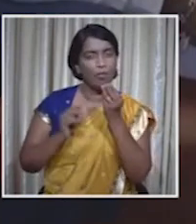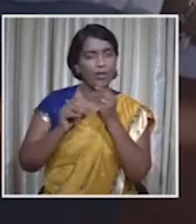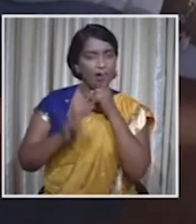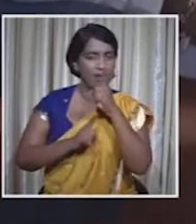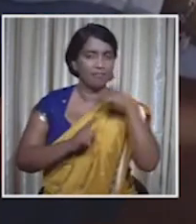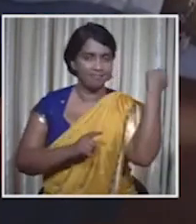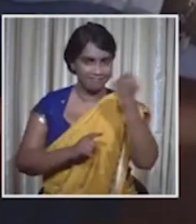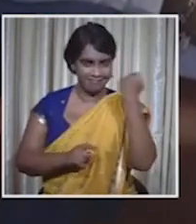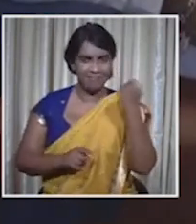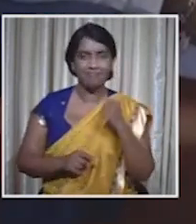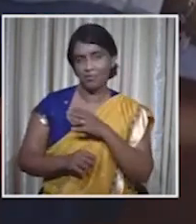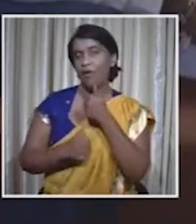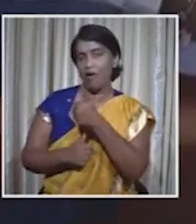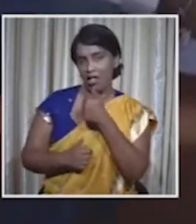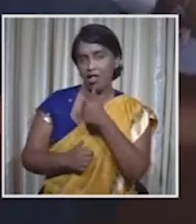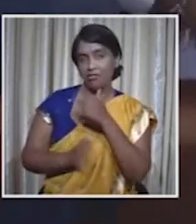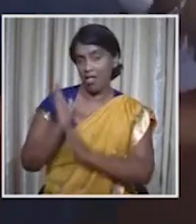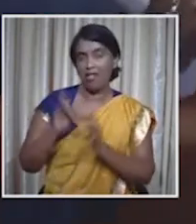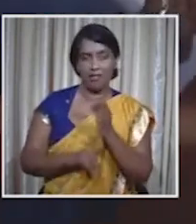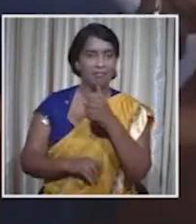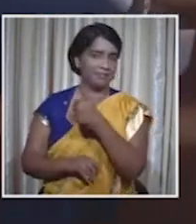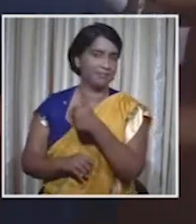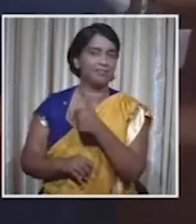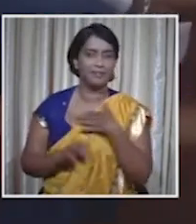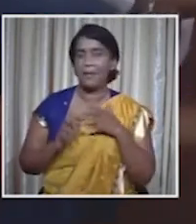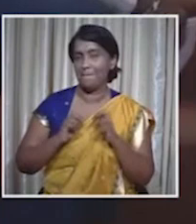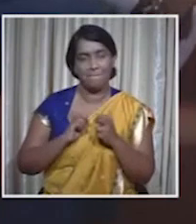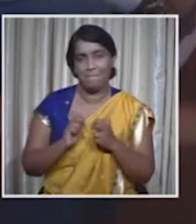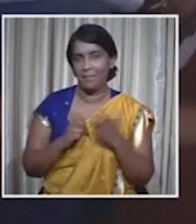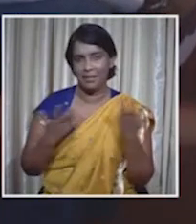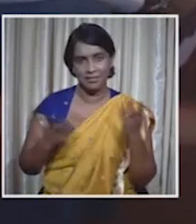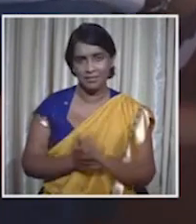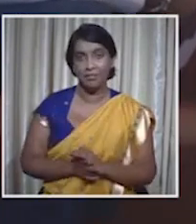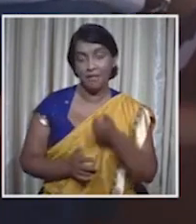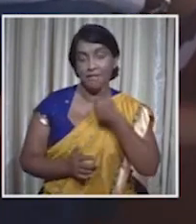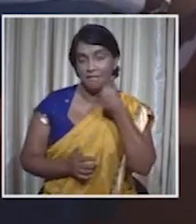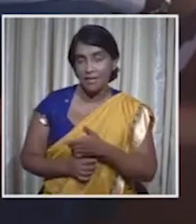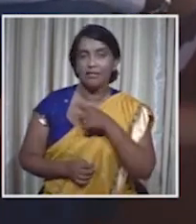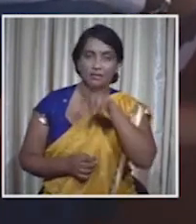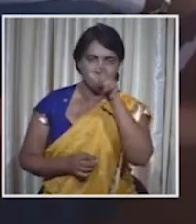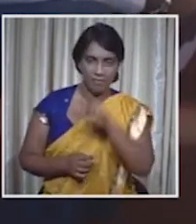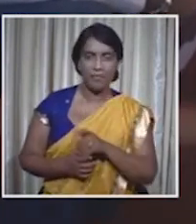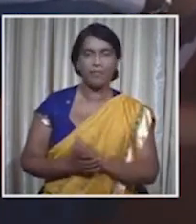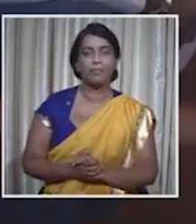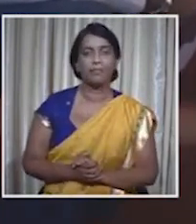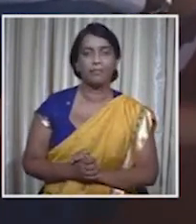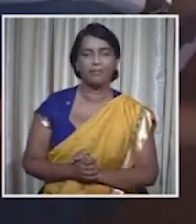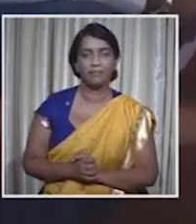එතුමා පොඩි කතාවක් කෙරුවා. ඒක හොඳයි එතුමා හොඳ මන්ත්‍රී කෙනෙක්. අපිට ගැටලුවක් නැහැ. වැදගත් මන්ත්‍රී